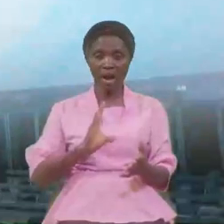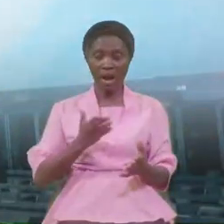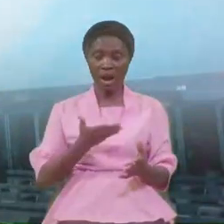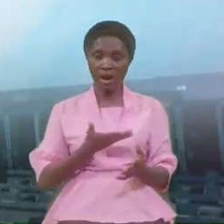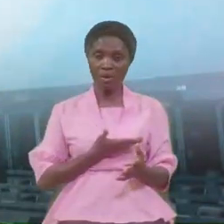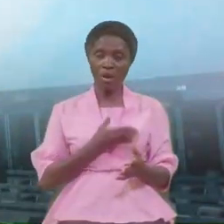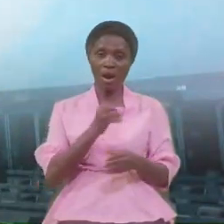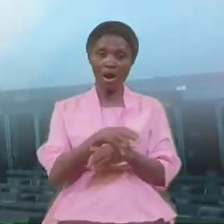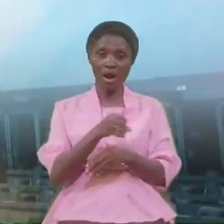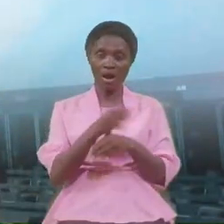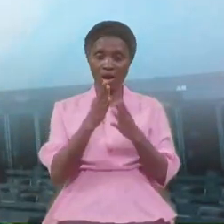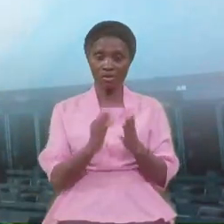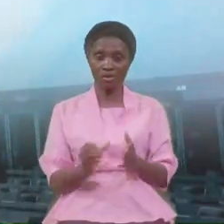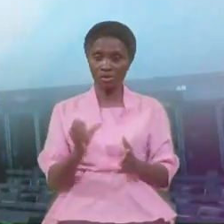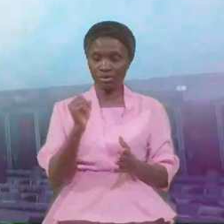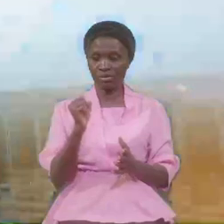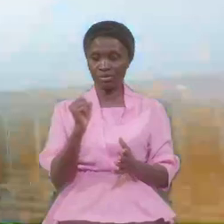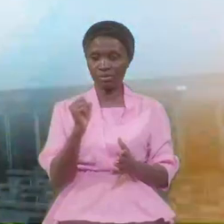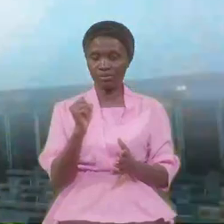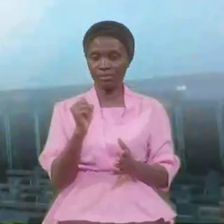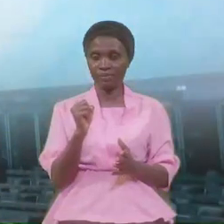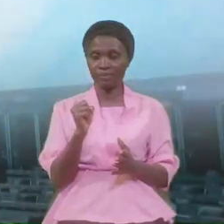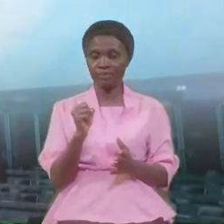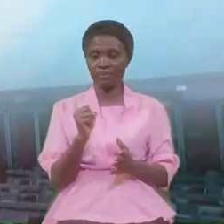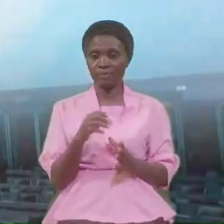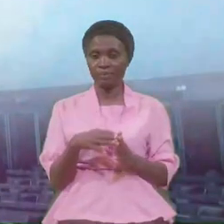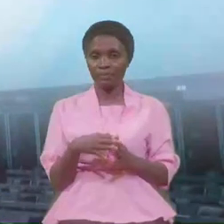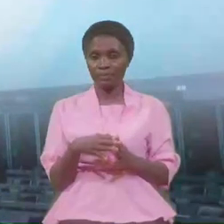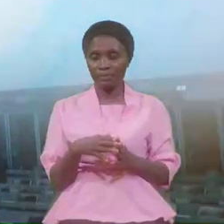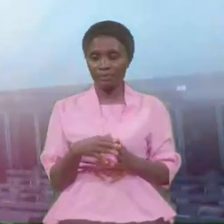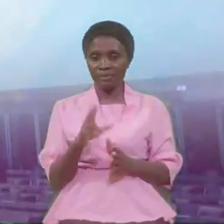counselors, they will be getting in touch with you. 3 p.m. on Sunday,